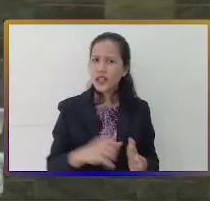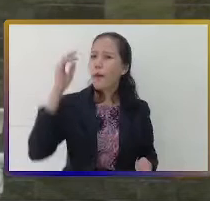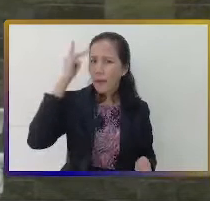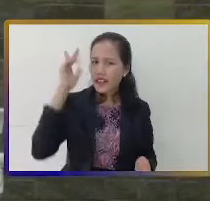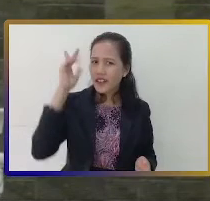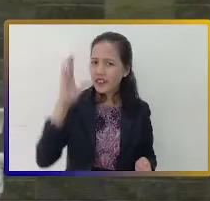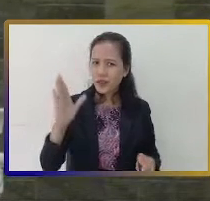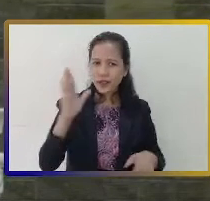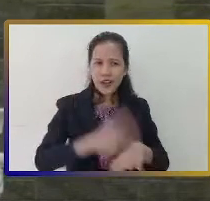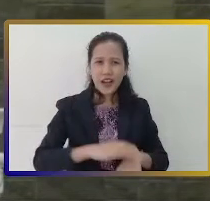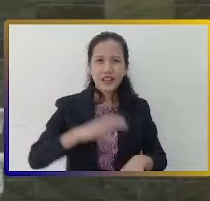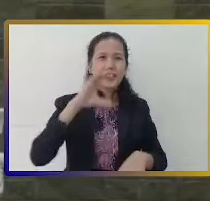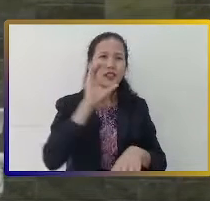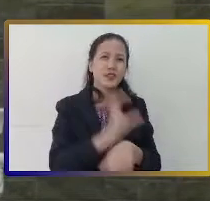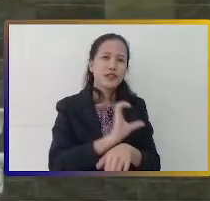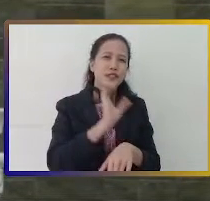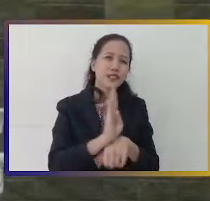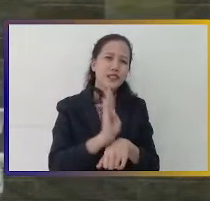Baptist Church,